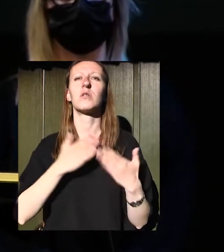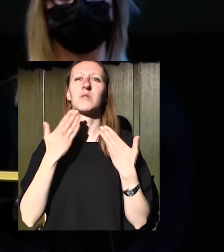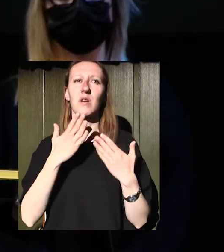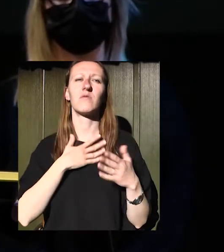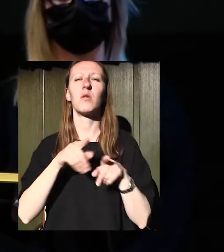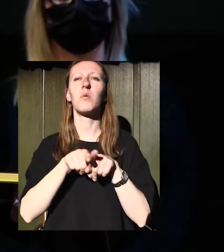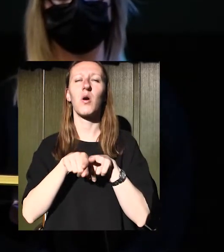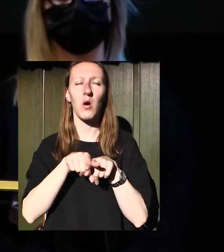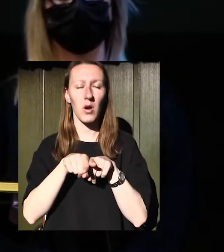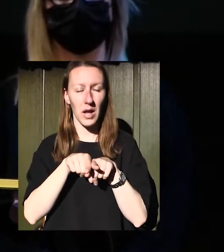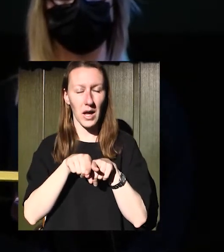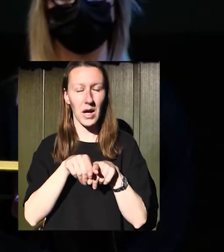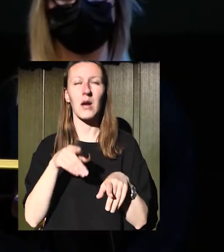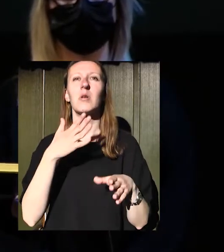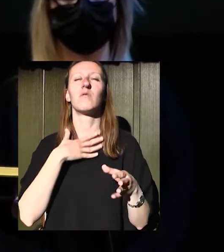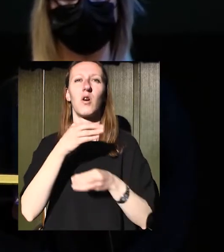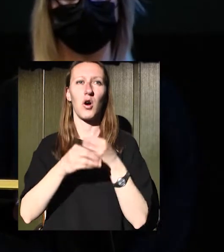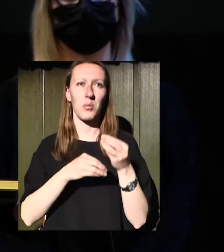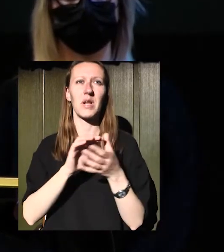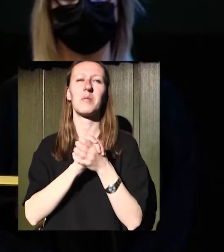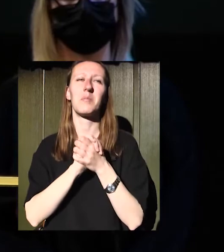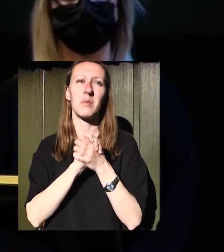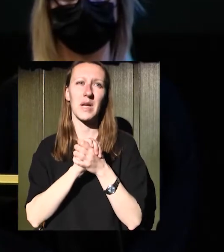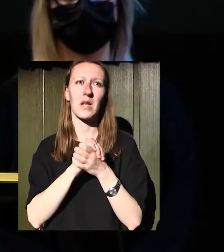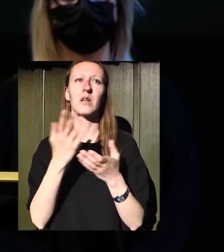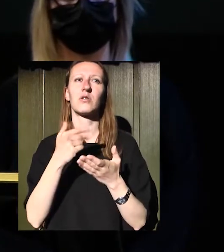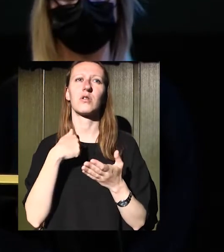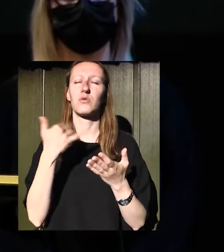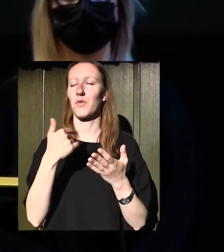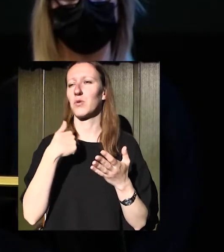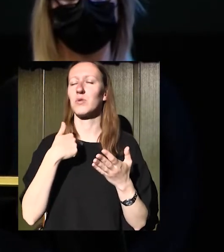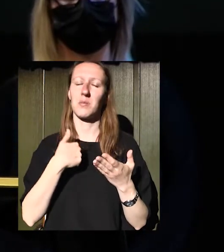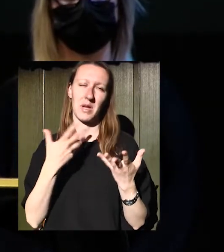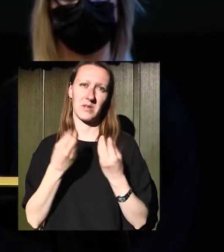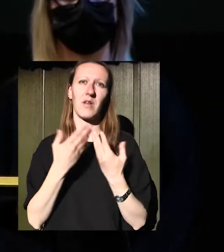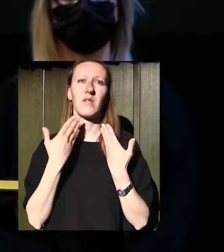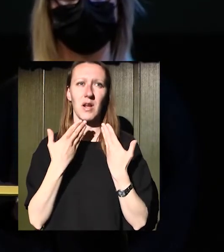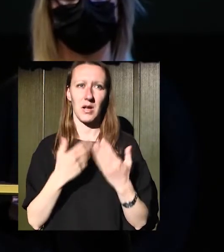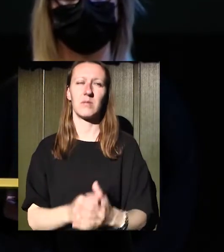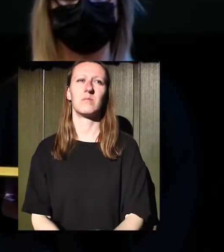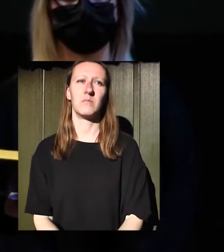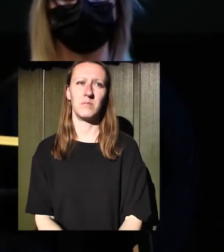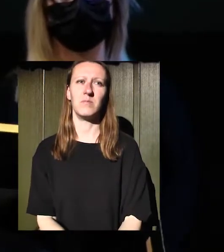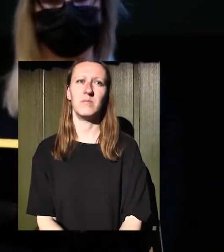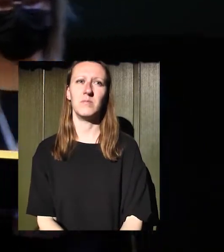bih htjela zahvaliti svojim kolegama, svojoj obitelji i prijateljima što su uvijek tu za mene. Hvala.